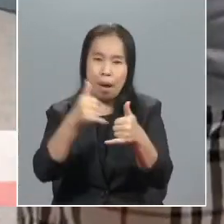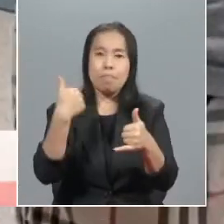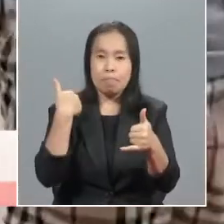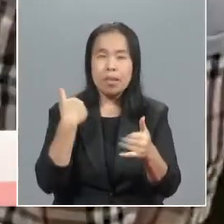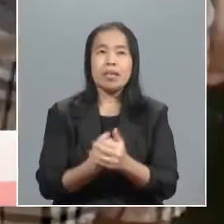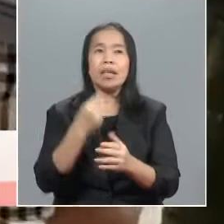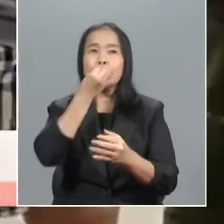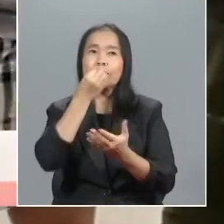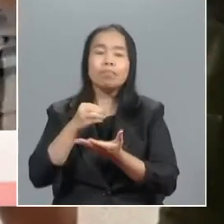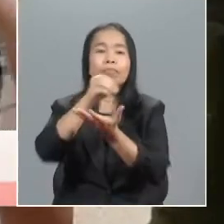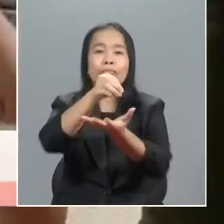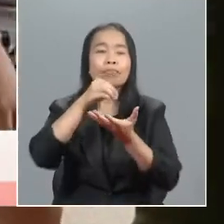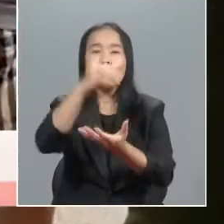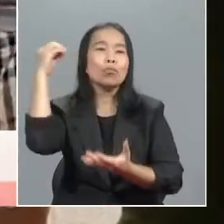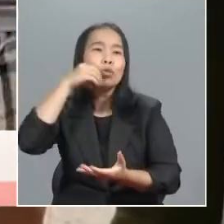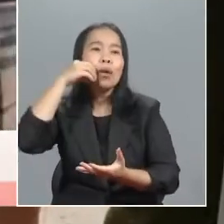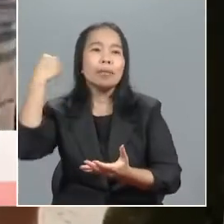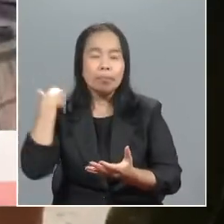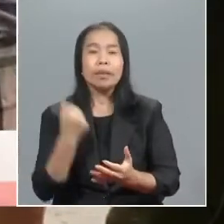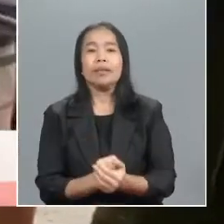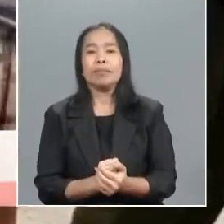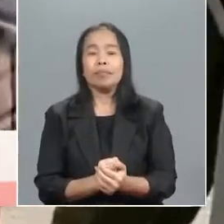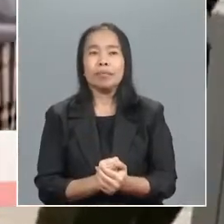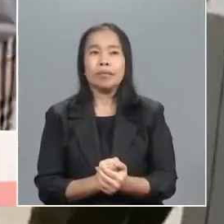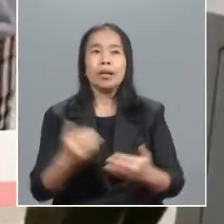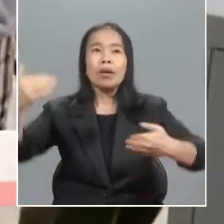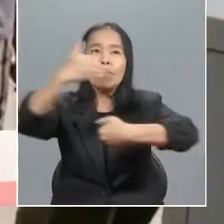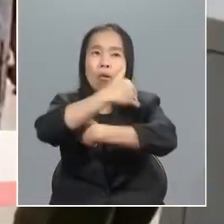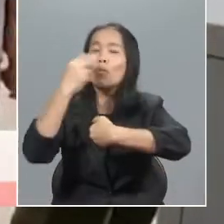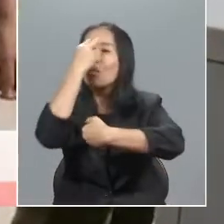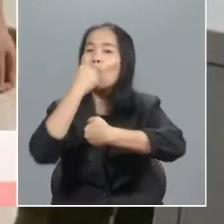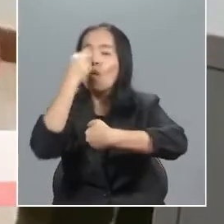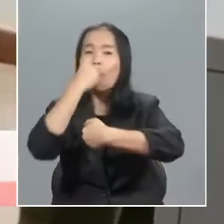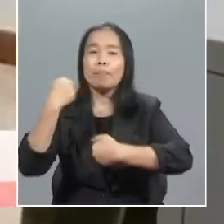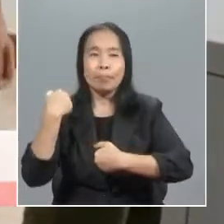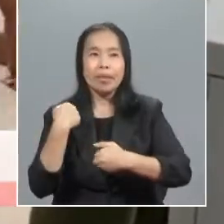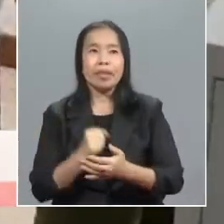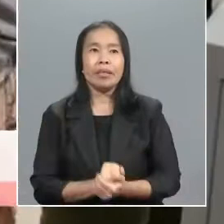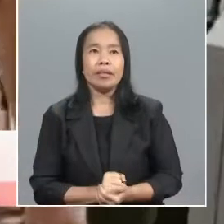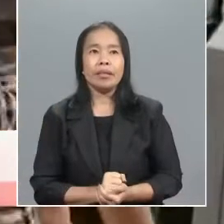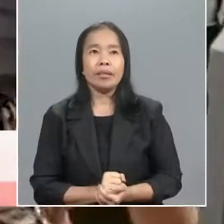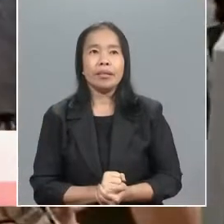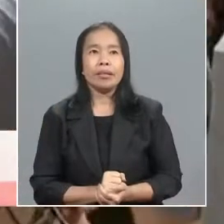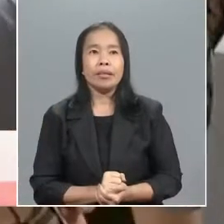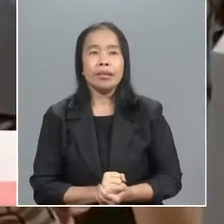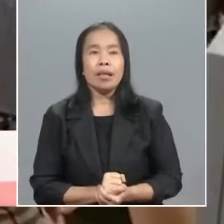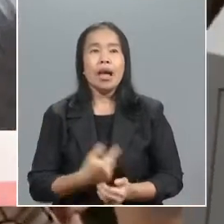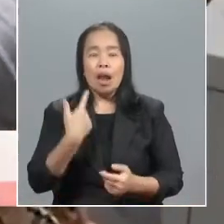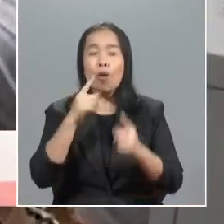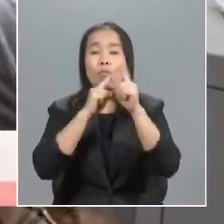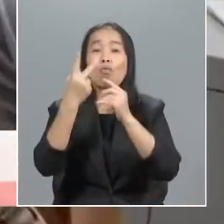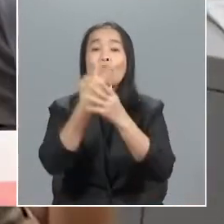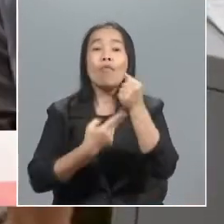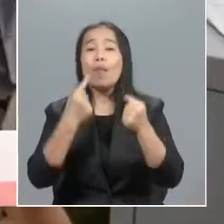ำอาหารมาให้ทุกวันแล้วก็มีภาพนี้ก็คือกอดกันร้องไห้แล้วก็พูดกับแฟนค่ะบอก